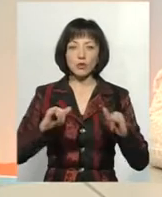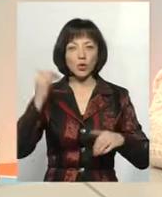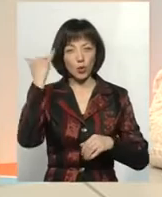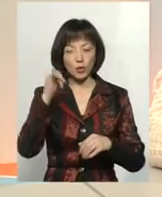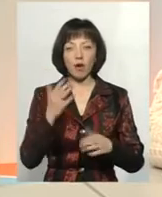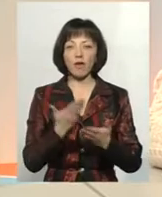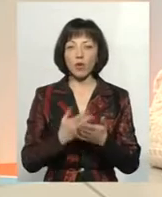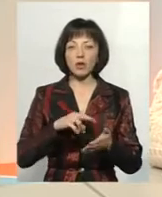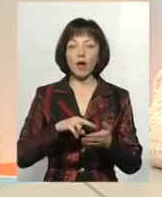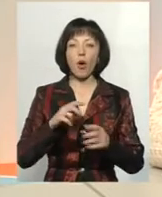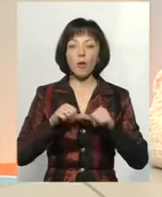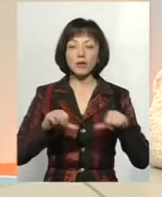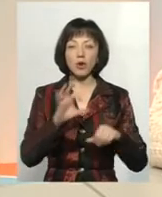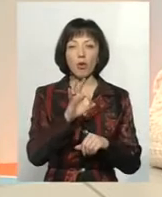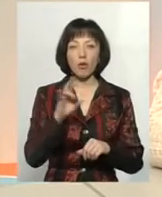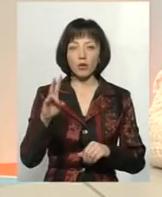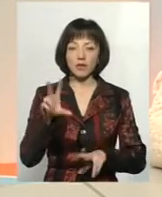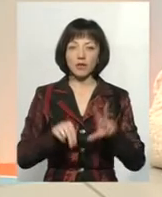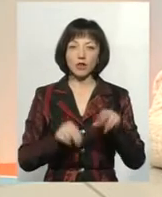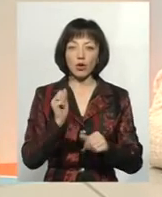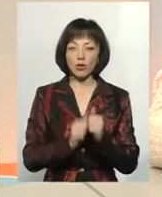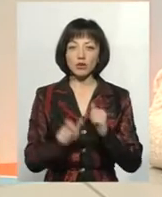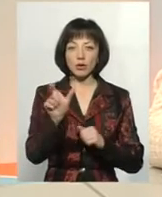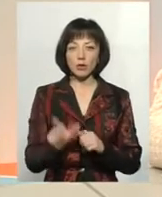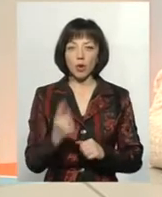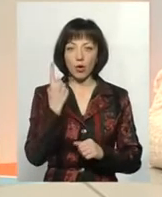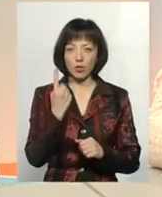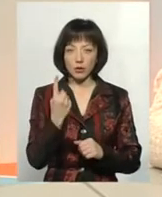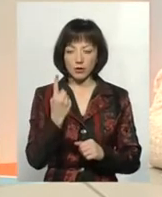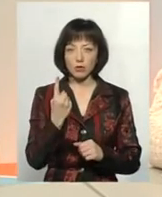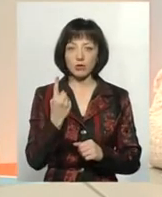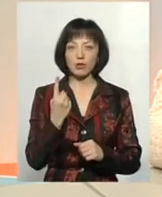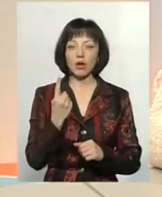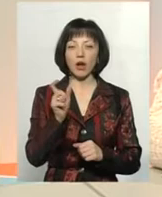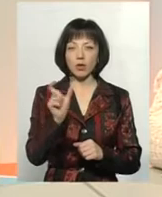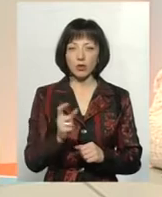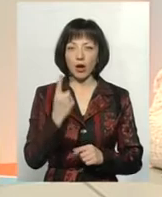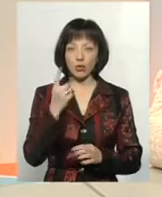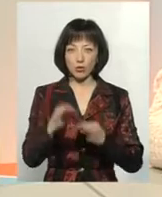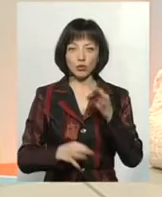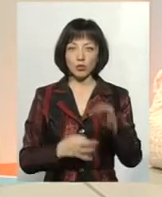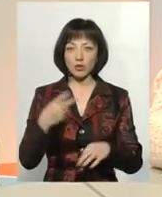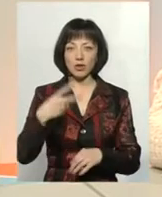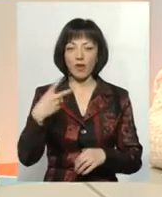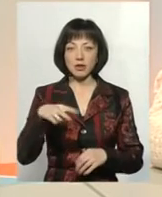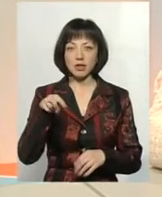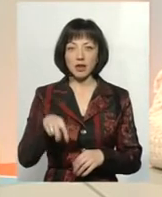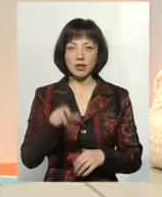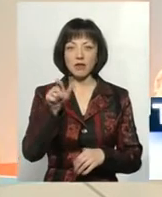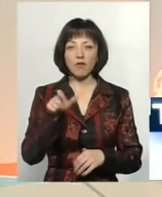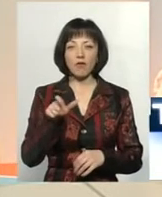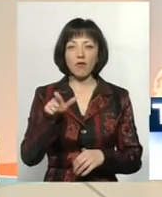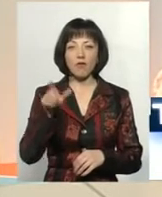економічна комісія ООН вважає, що кожна людина має на добу мати 20, не менше 20 літрів води, для того, щоб вона не страждала